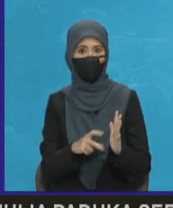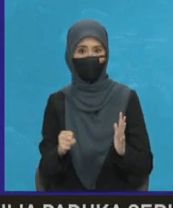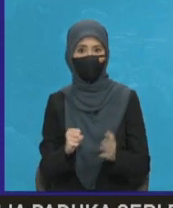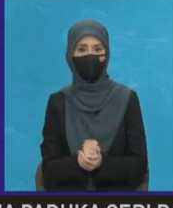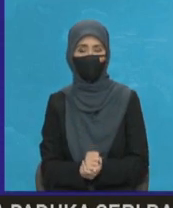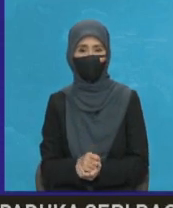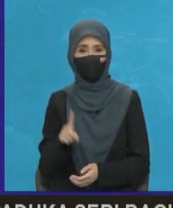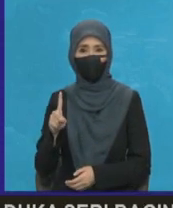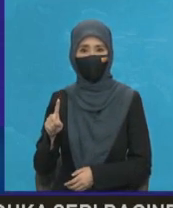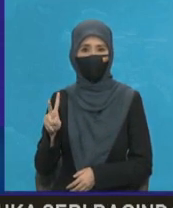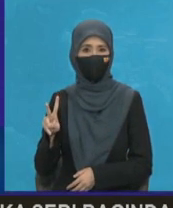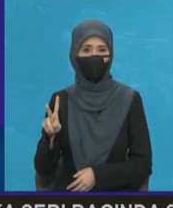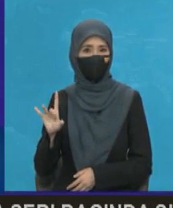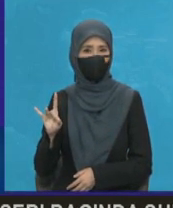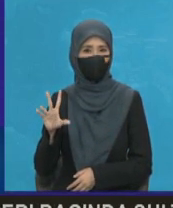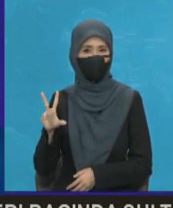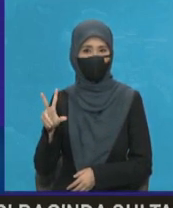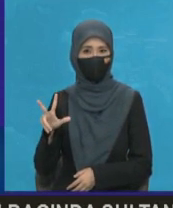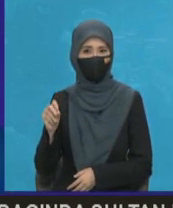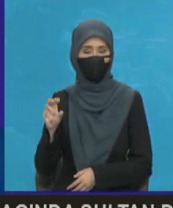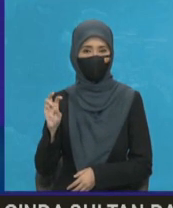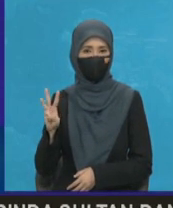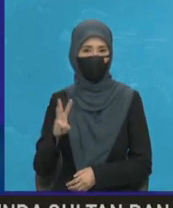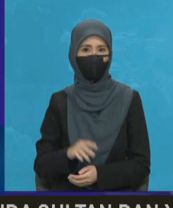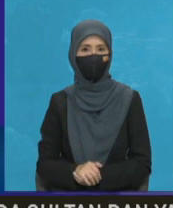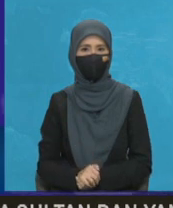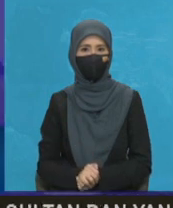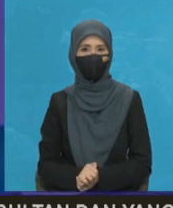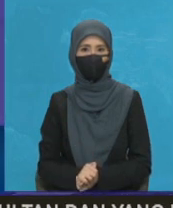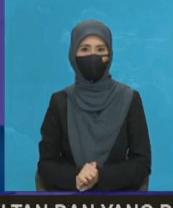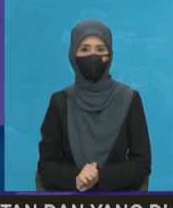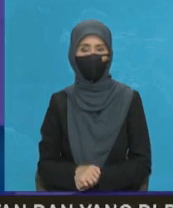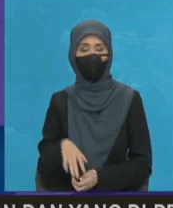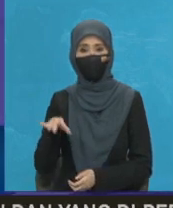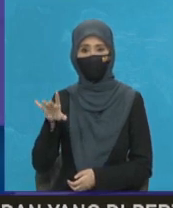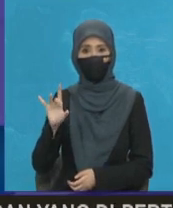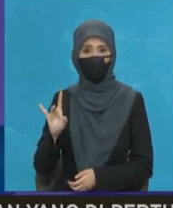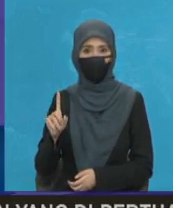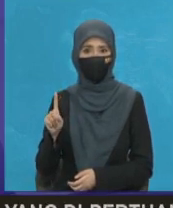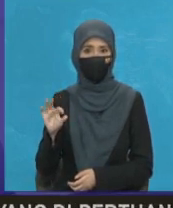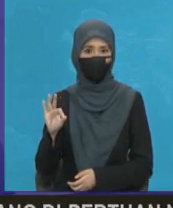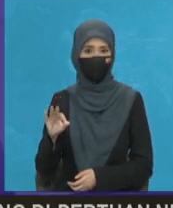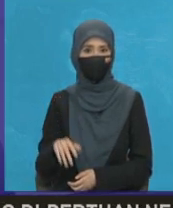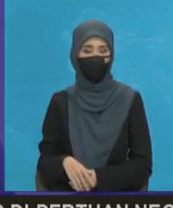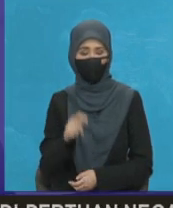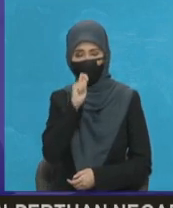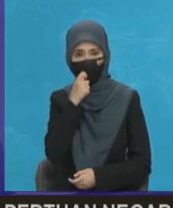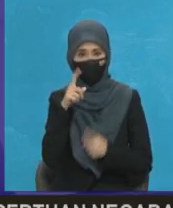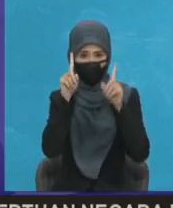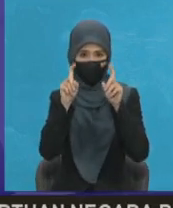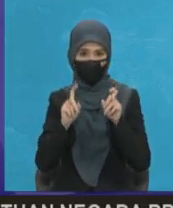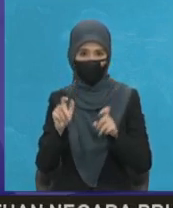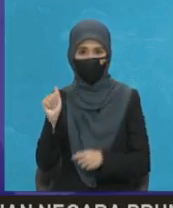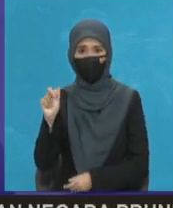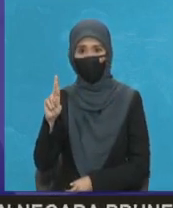306 cash daripada jumlah cash barunya 815 adalah hasil ujian RT yang telah dimurnikan ke aplikasi Bro help